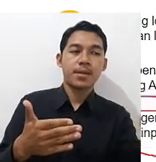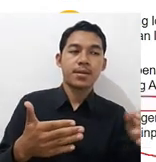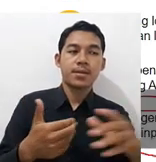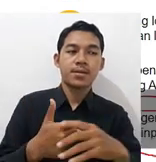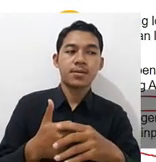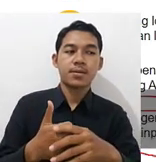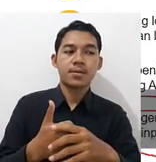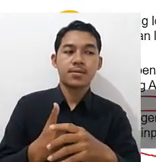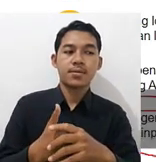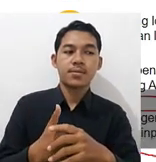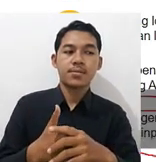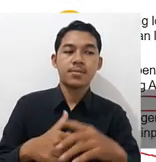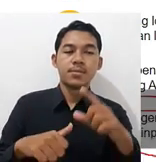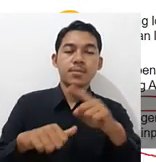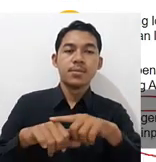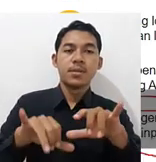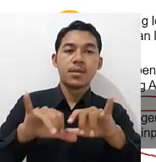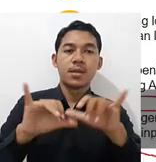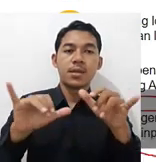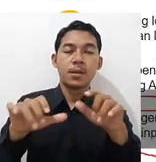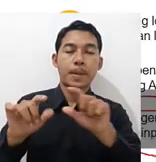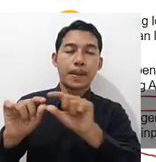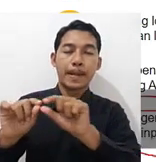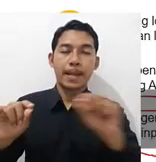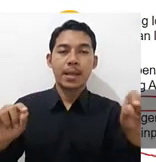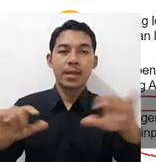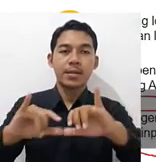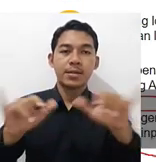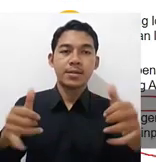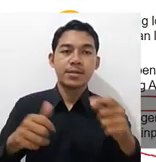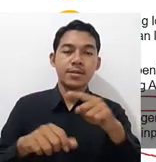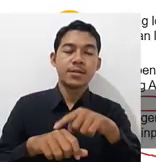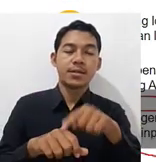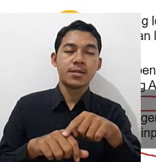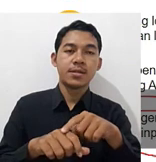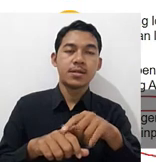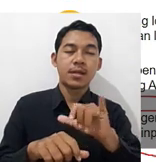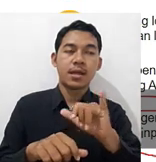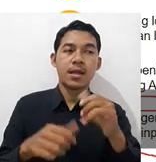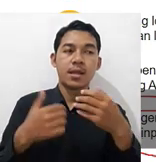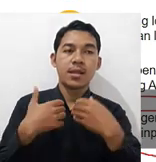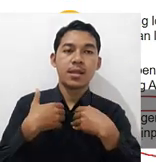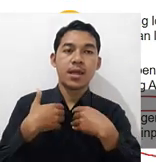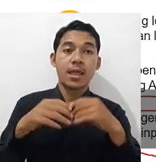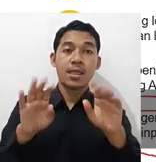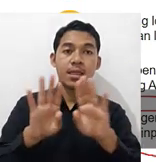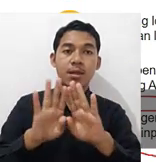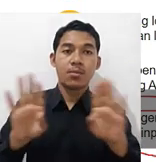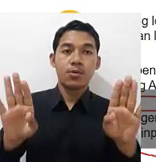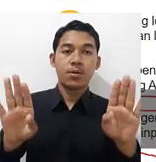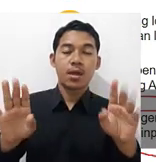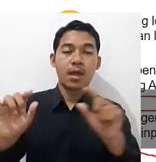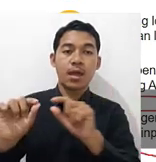sini karena di rangkaian di sini ada yang terbuka nih, maka arus nggak bisa